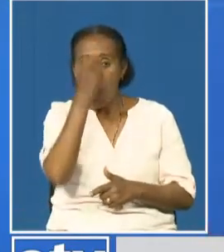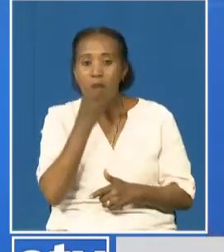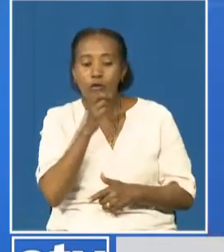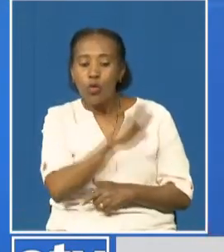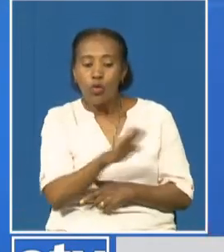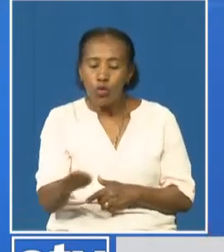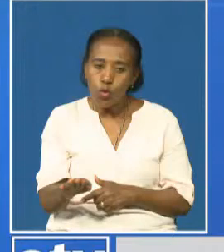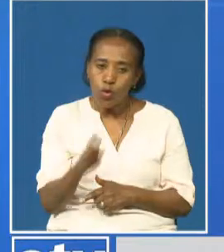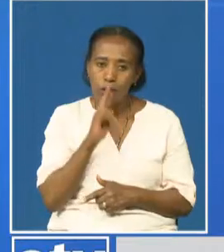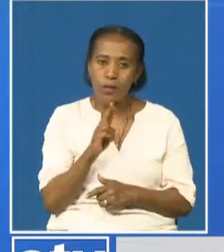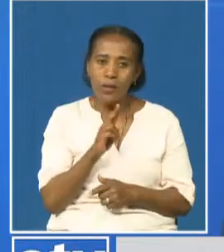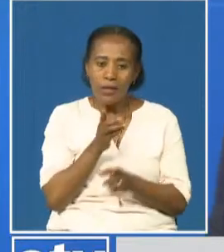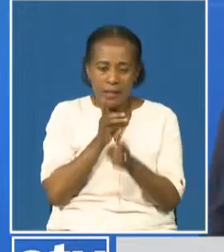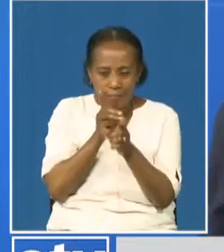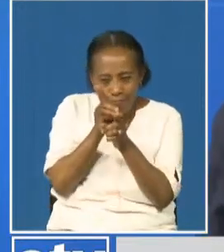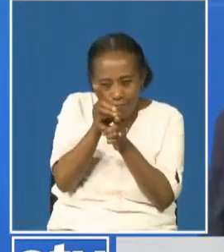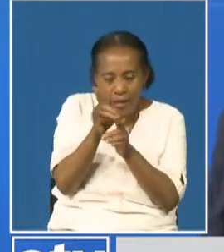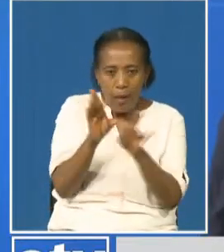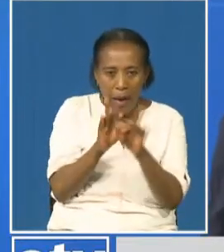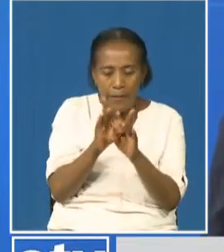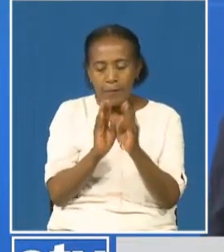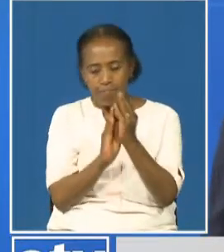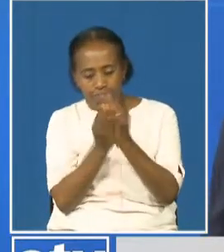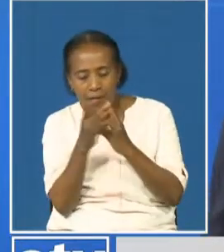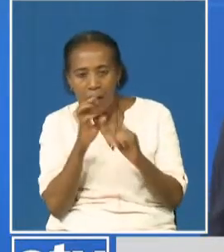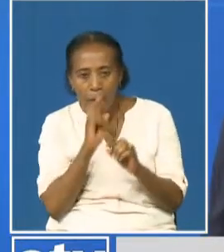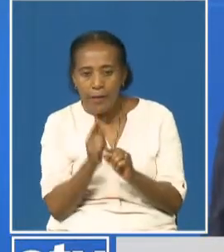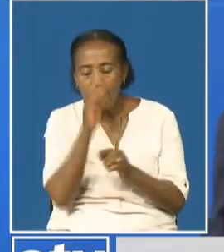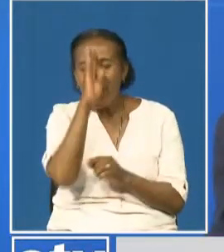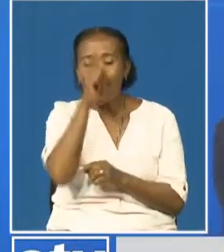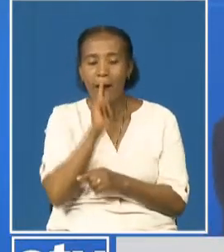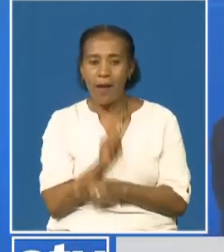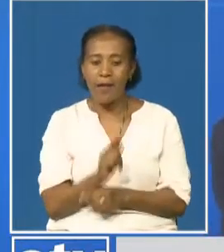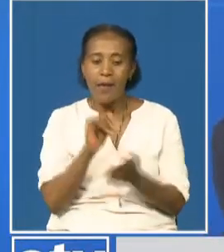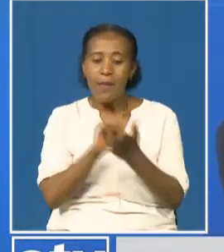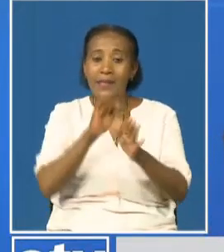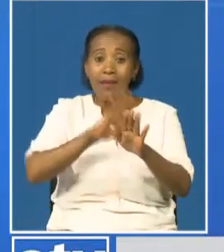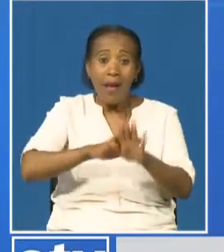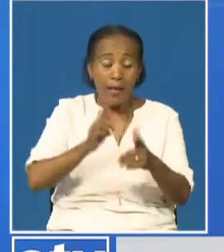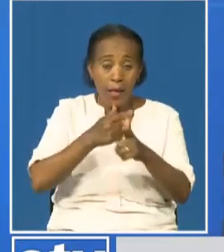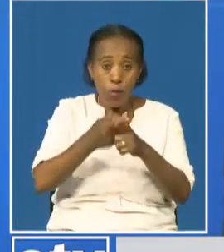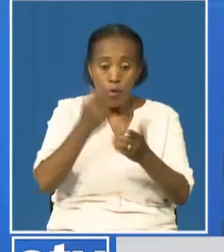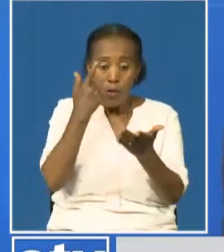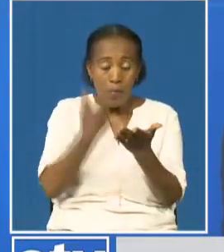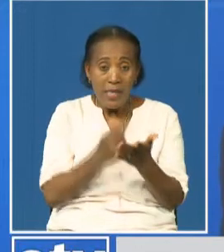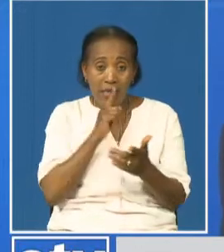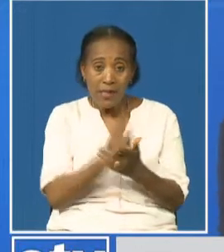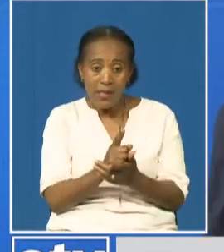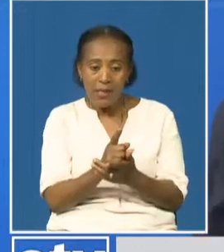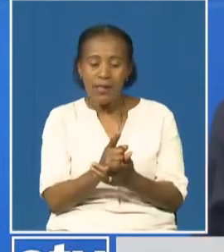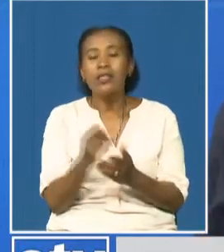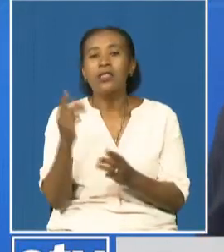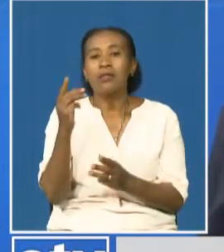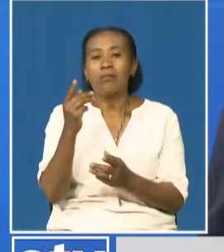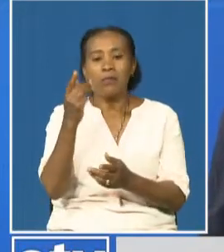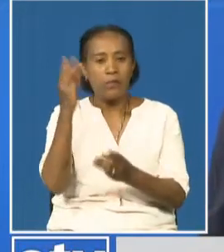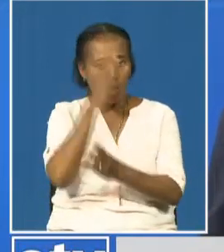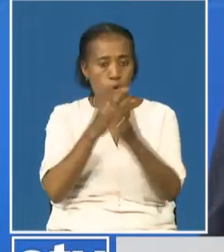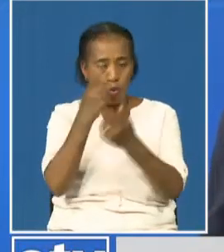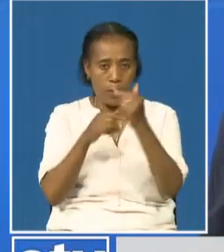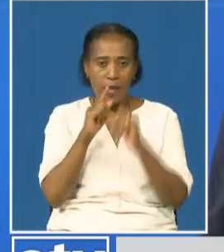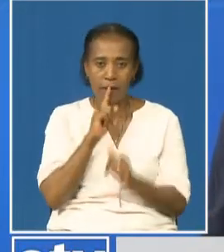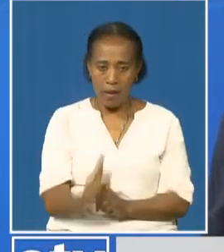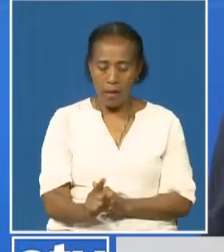ወላጆችም ልጆችን ለመቅረጽ ለማነጽ ይፈጥራል። በዛ ላይ ደግሞ ልክ እንደዚህ አይነት ችግሮች እንዲመጡ ያደርጋልና